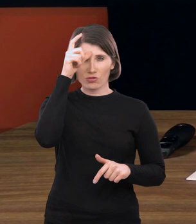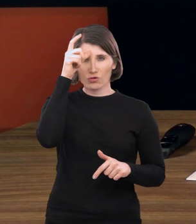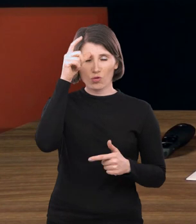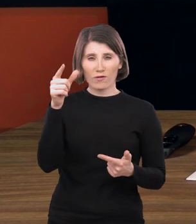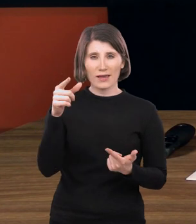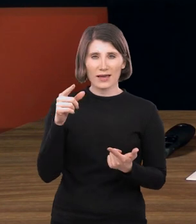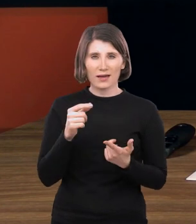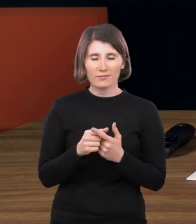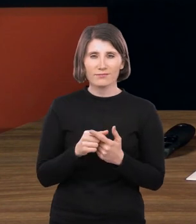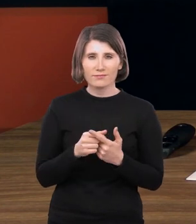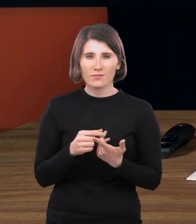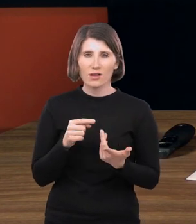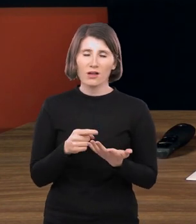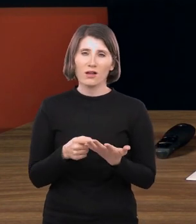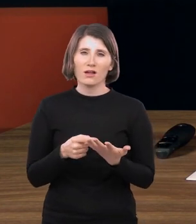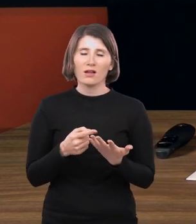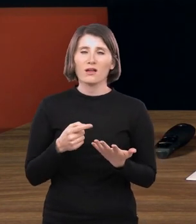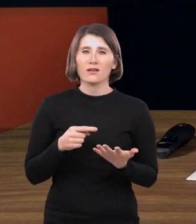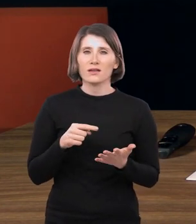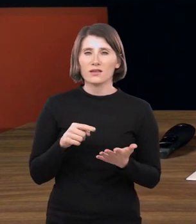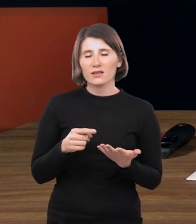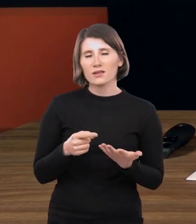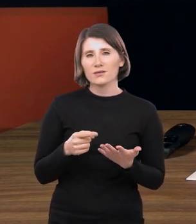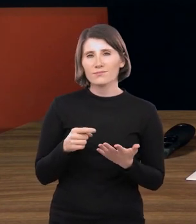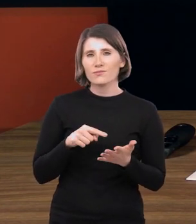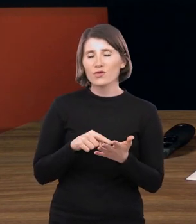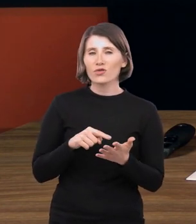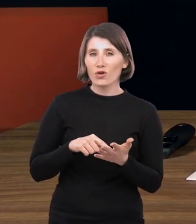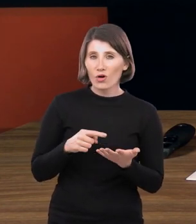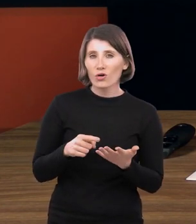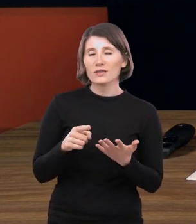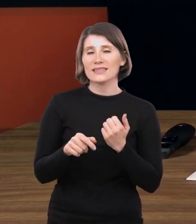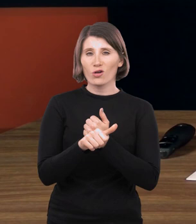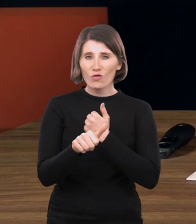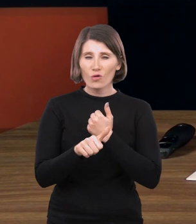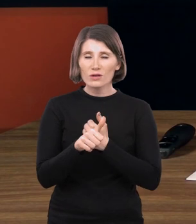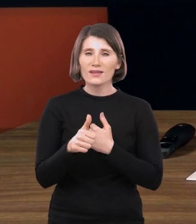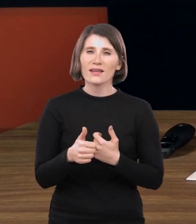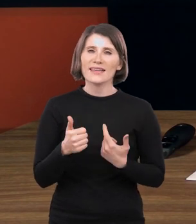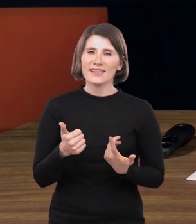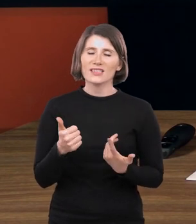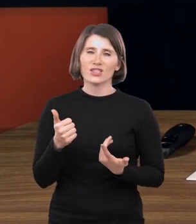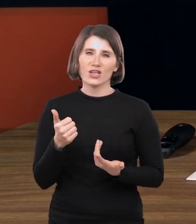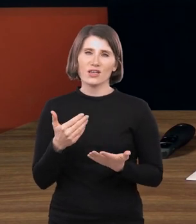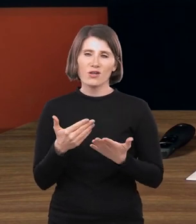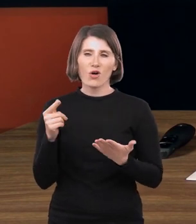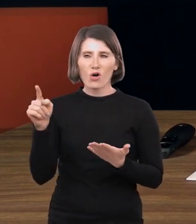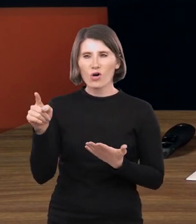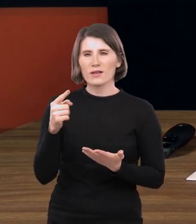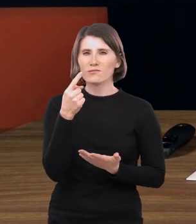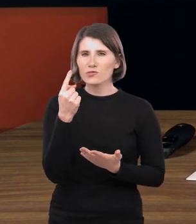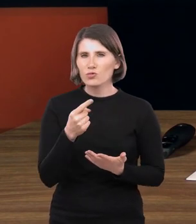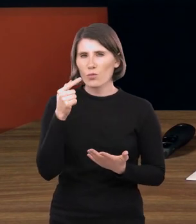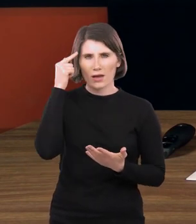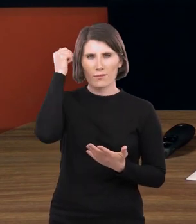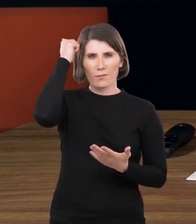człowieka z grupy kontrolnej. I to dowodzi właśnie temu, dlaczego ma tak